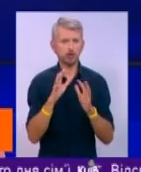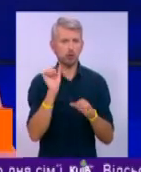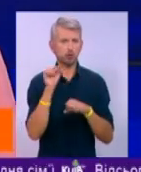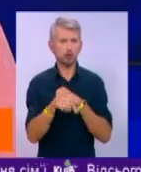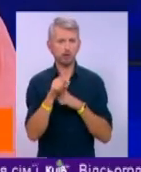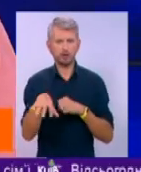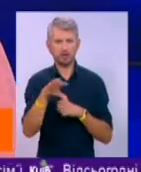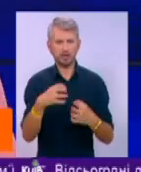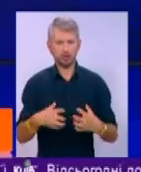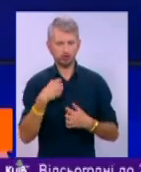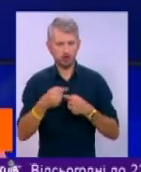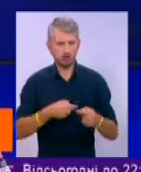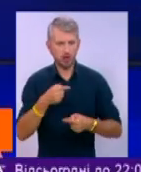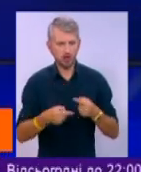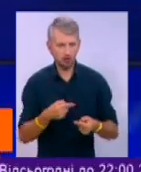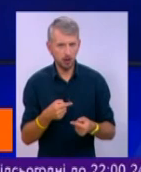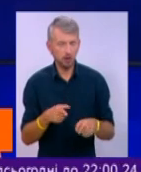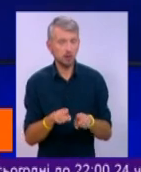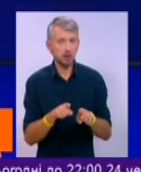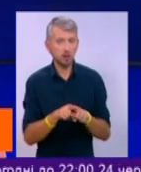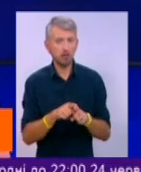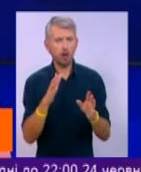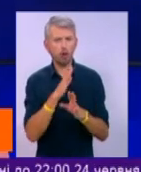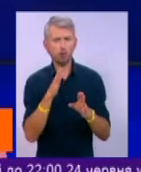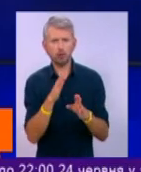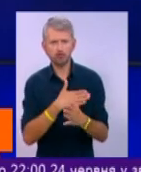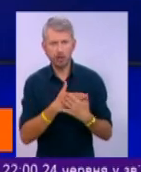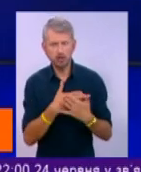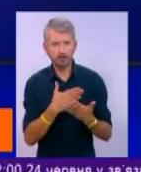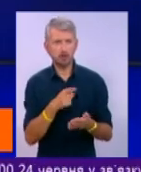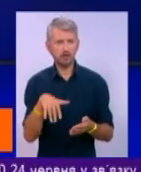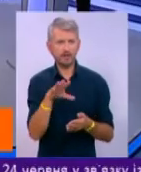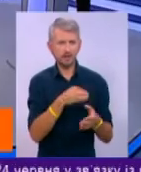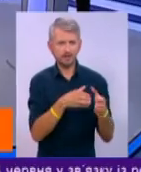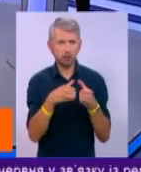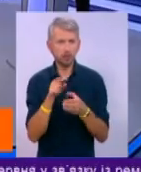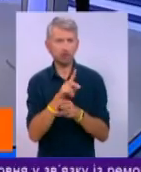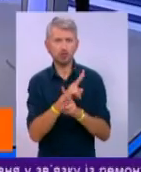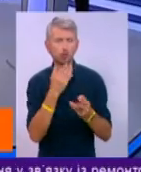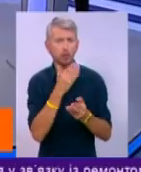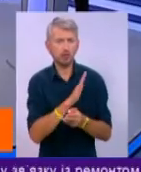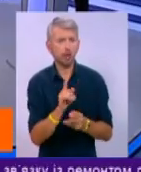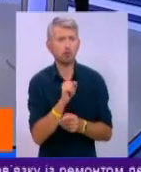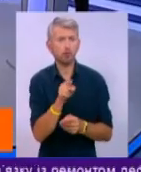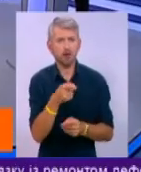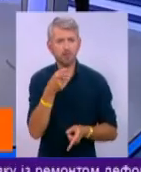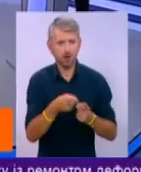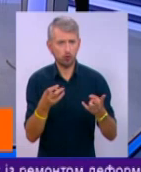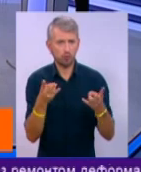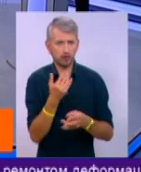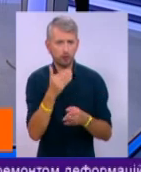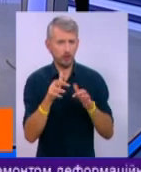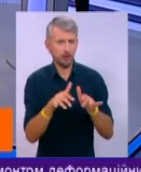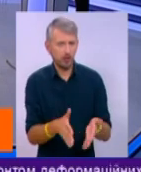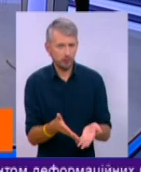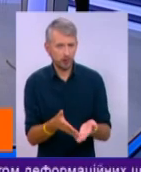цих всіх страшних спадків. Так само екологічні активісти і так далі. Усі всі спільноти, їх ніхто не питає, а що ж вам реально потрібно у вашій